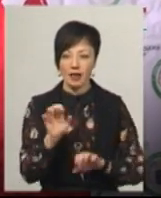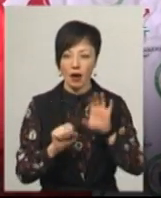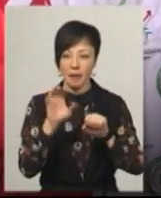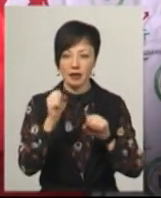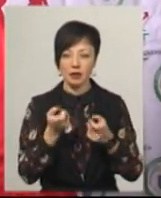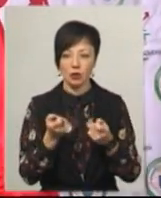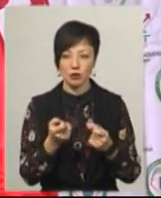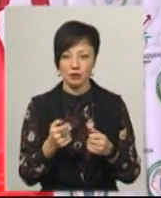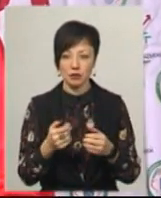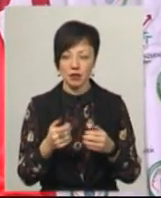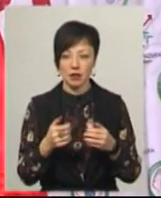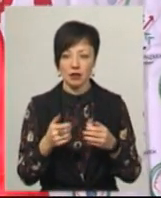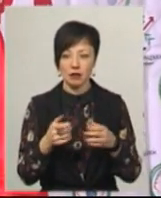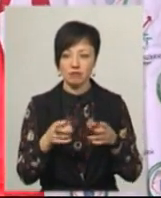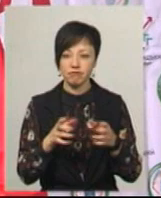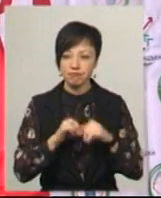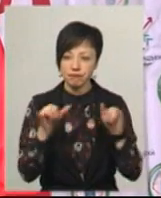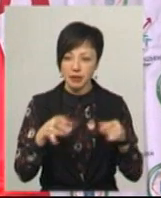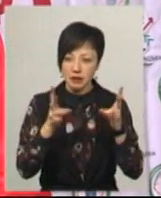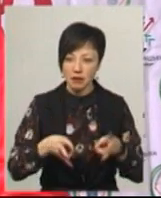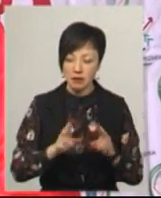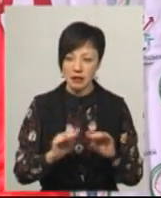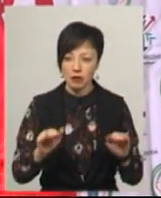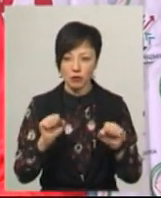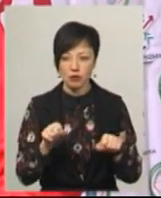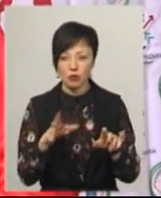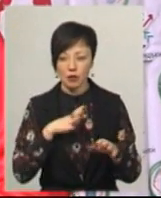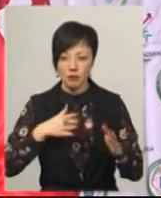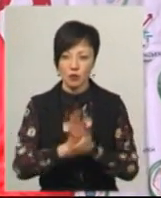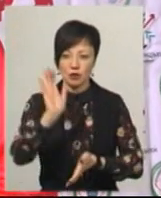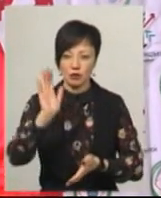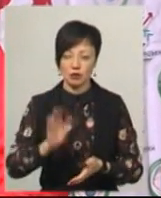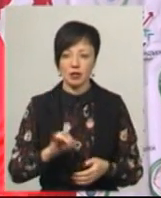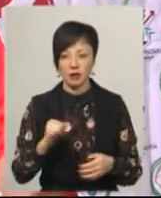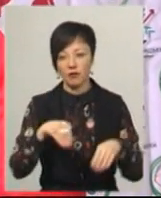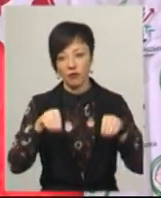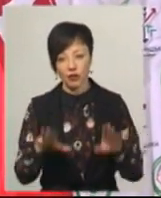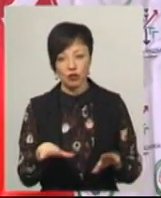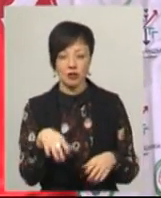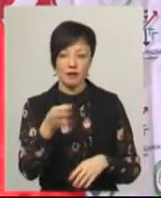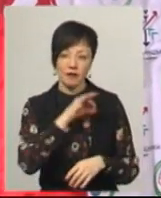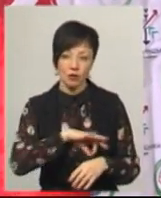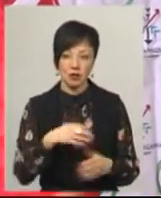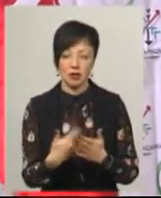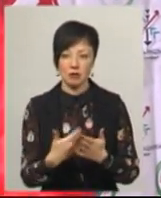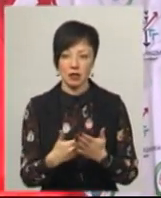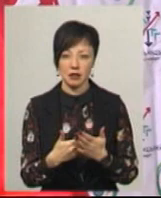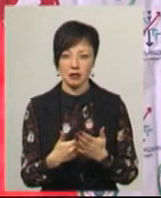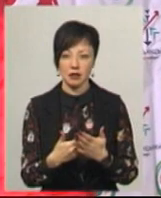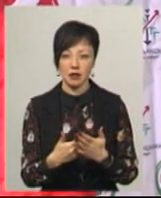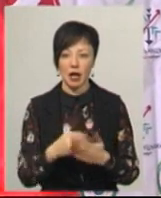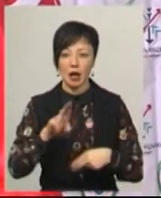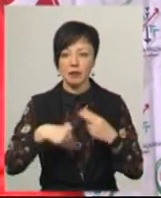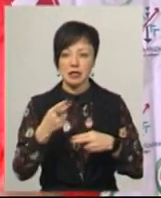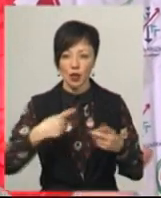трохи викликала травматизм в дітей. Можна було поскользнутися на ній, і ми вирішили використати, наприклад,